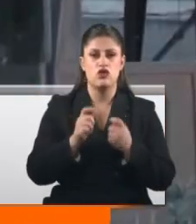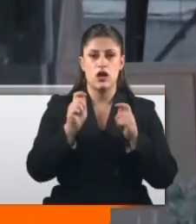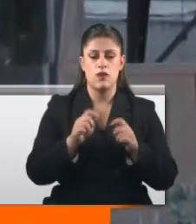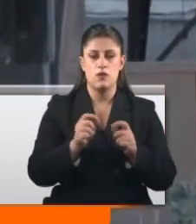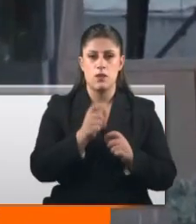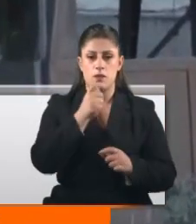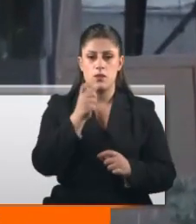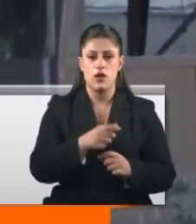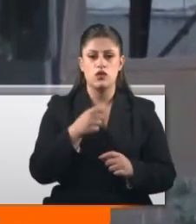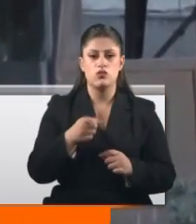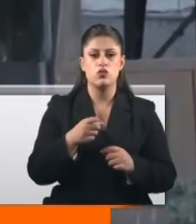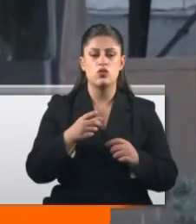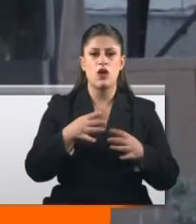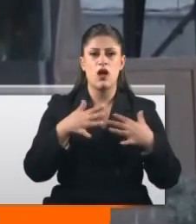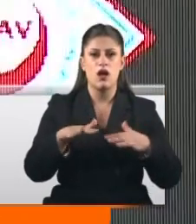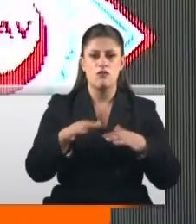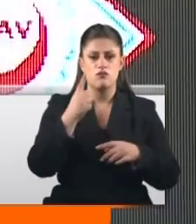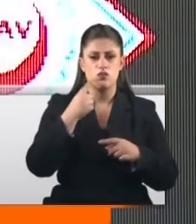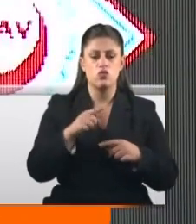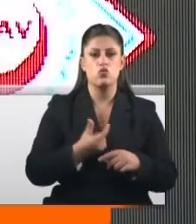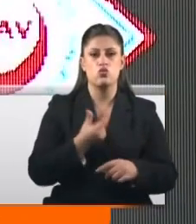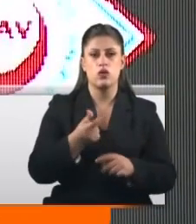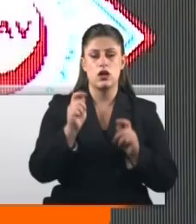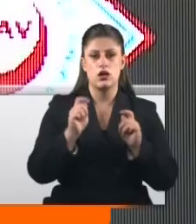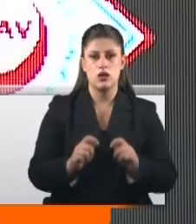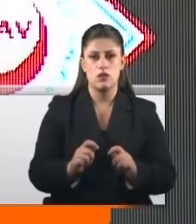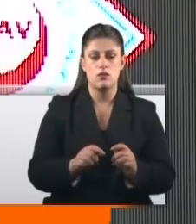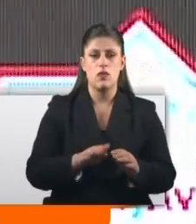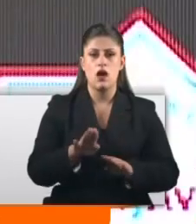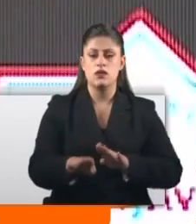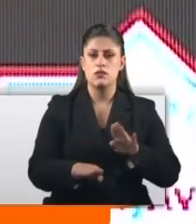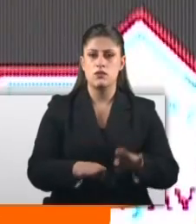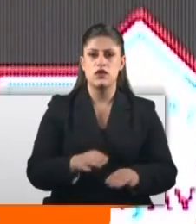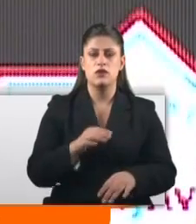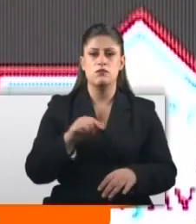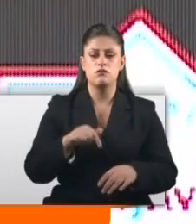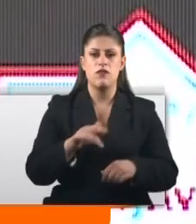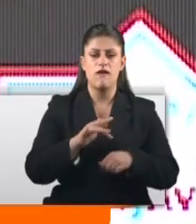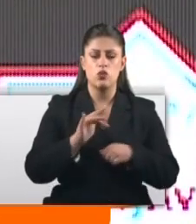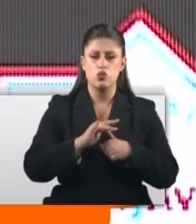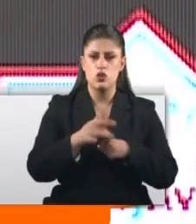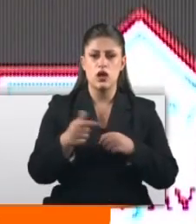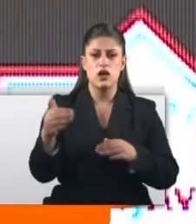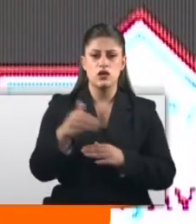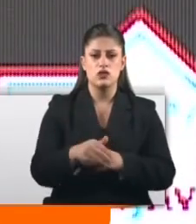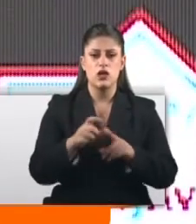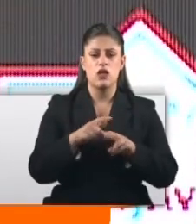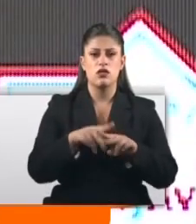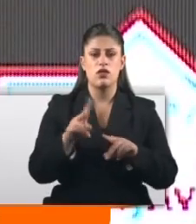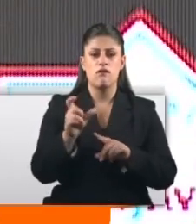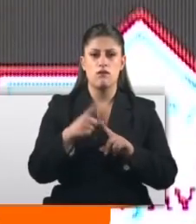Bahçeli provokasyonlara karşı da uyardı. Adım adım vatanımıza ulaşacak, musallat olacak Davut